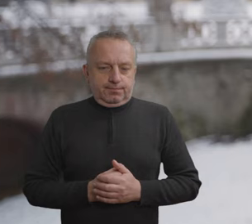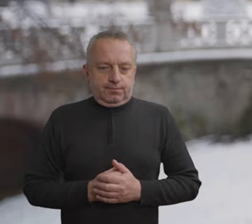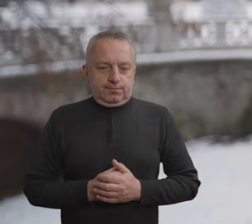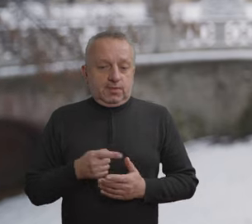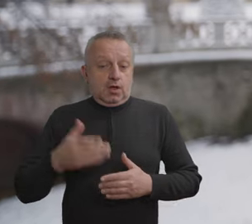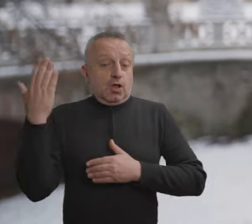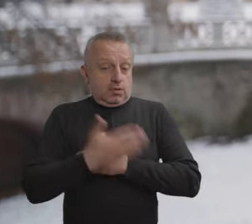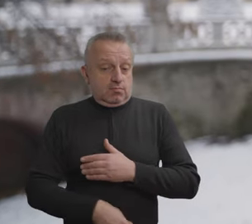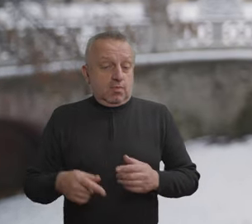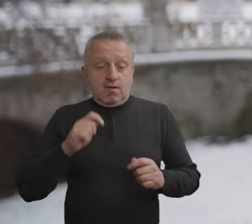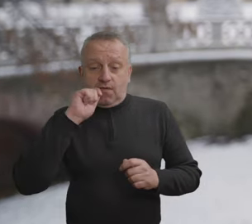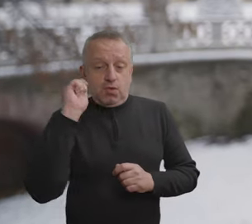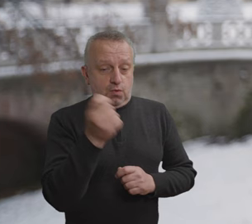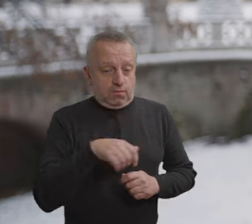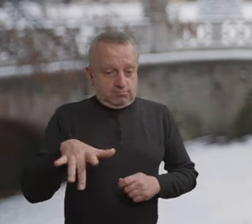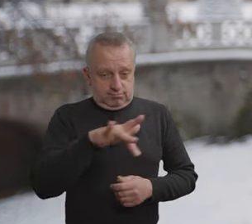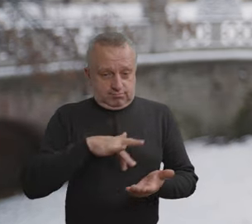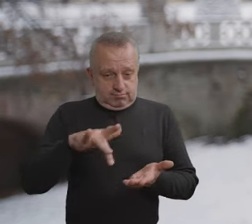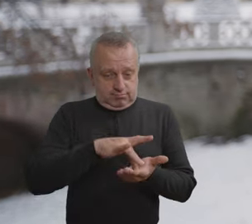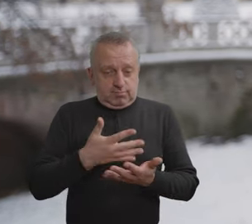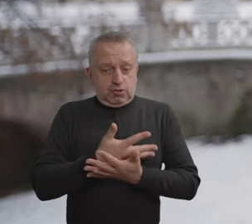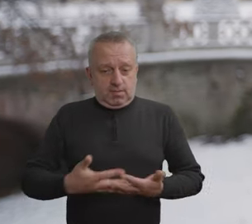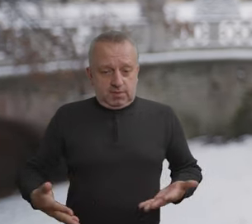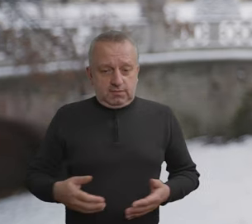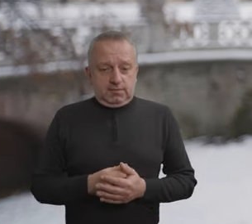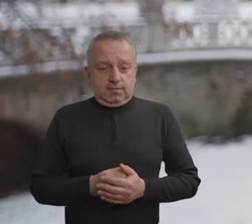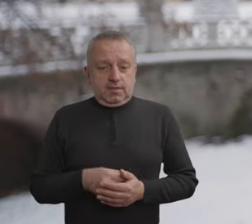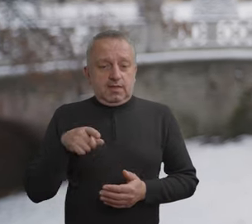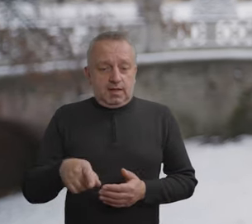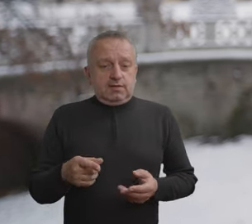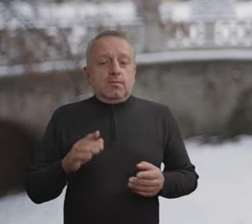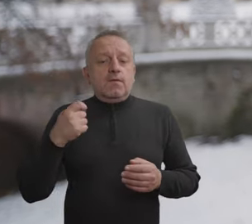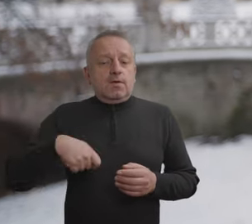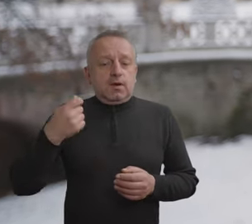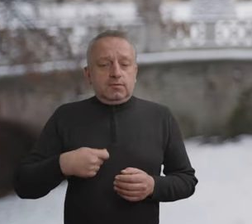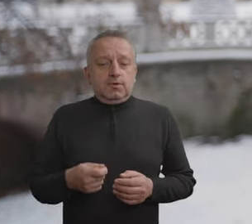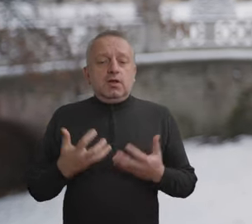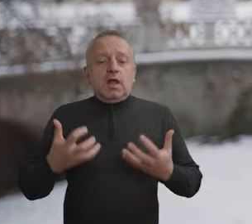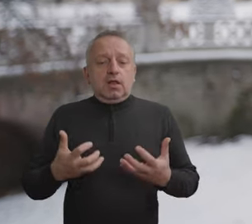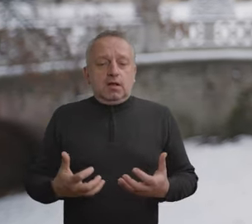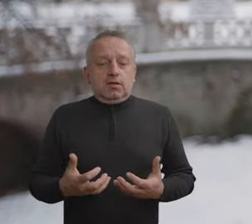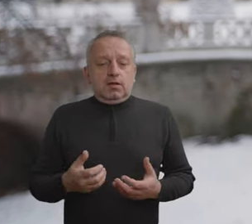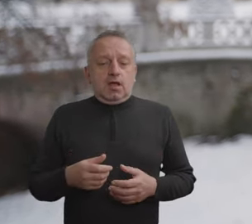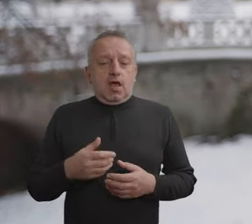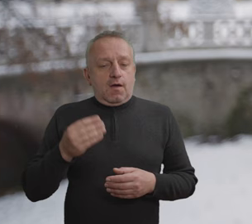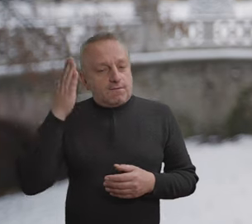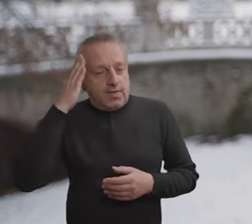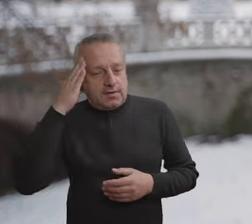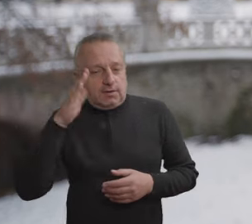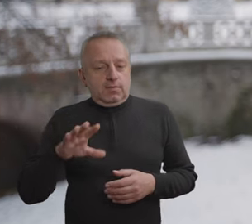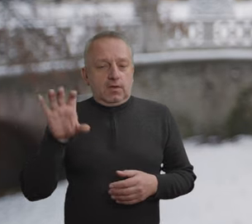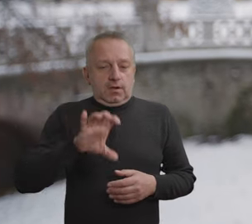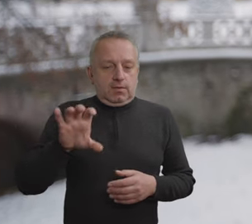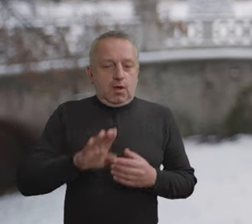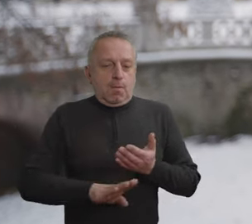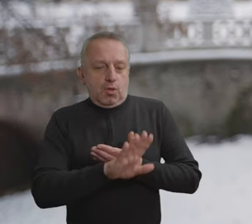Na tym pragnę zakończyć naszą wędrówkę po historii arystokracji i ziemiaństwa. Poprzez ten film pragnę Państwa zachęcić do zgłębiania wiedzy o